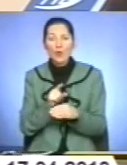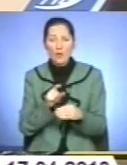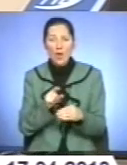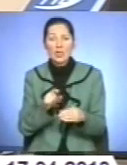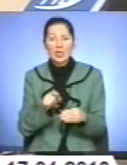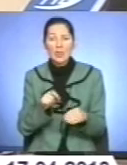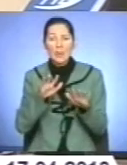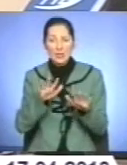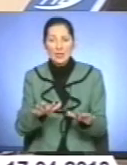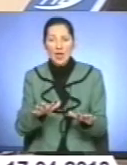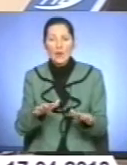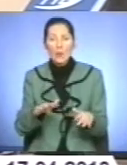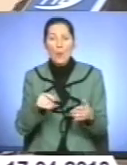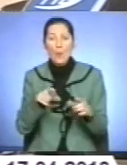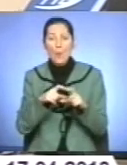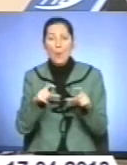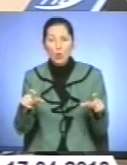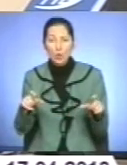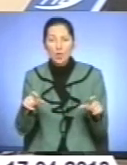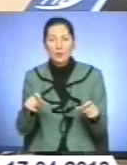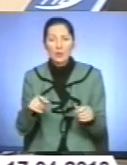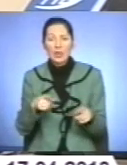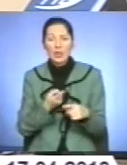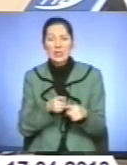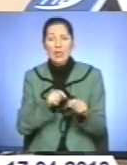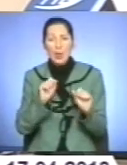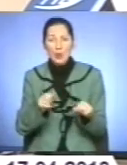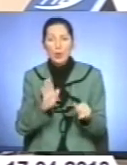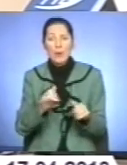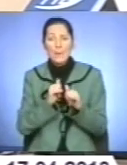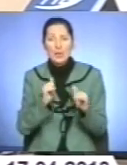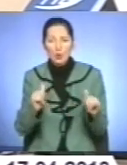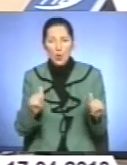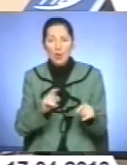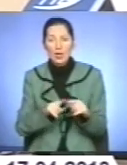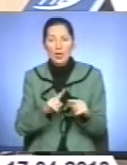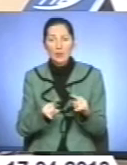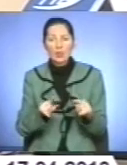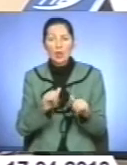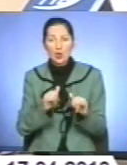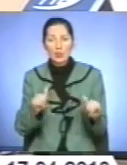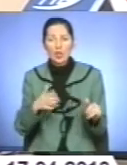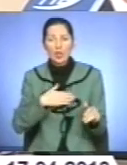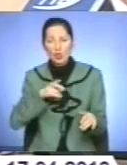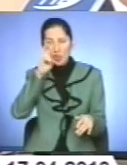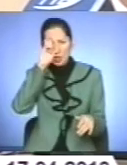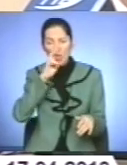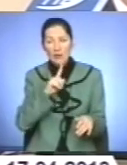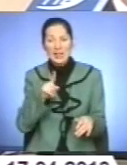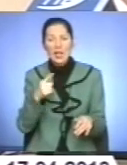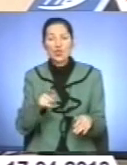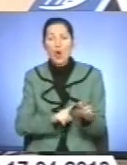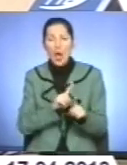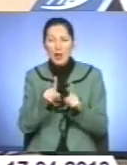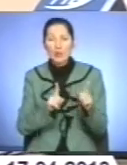якраз саме ті мотори, які могли б прискорити розвиток нашої держави. Те, що реформа назріла, про це всі згідні,